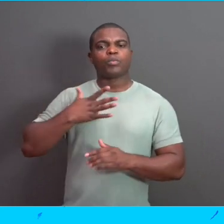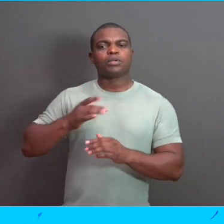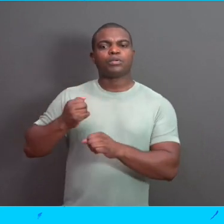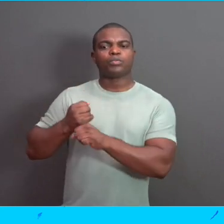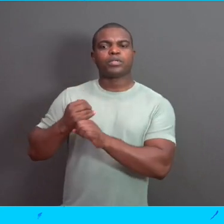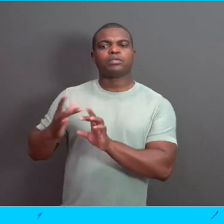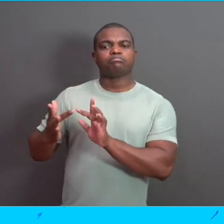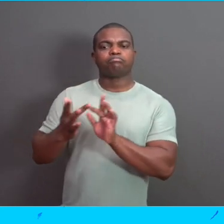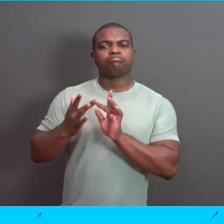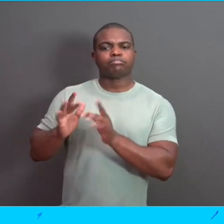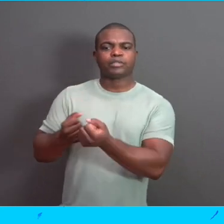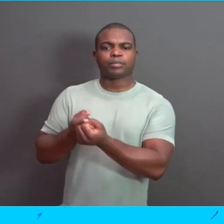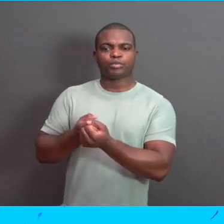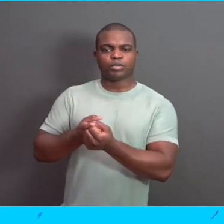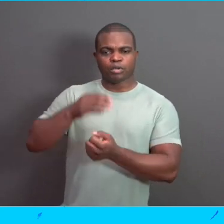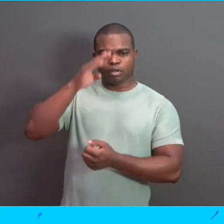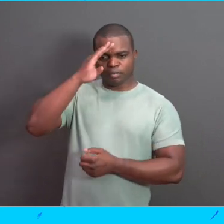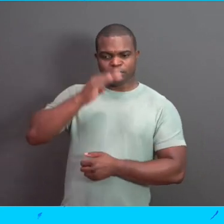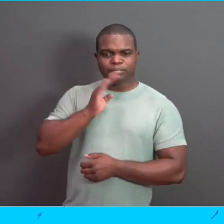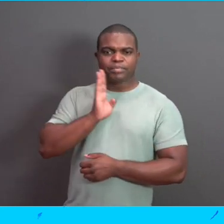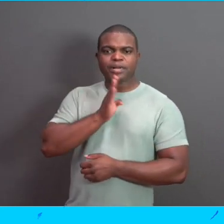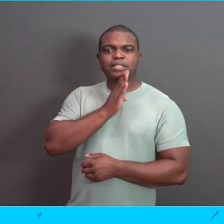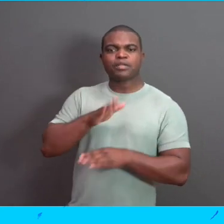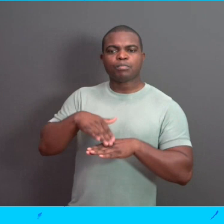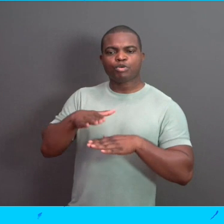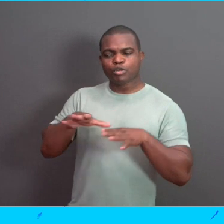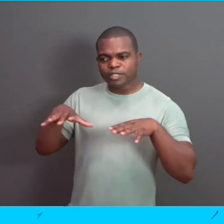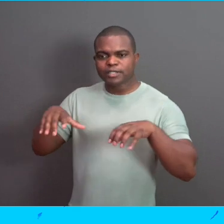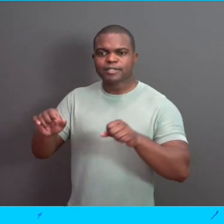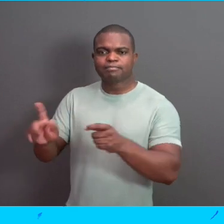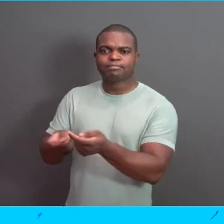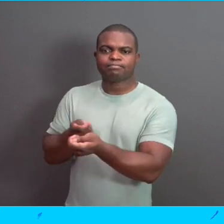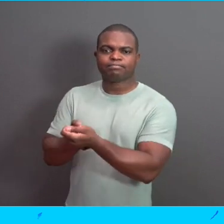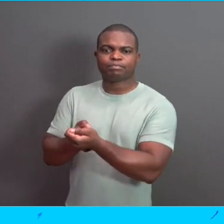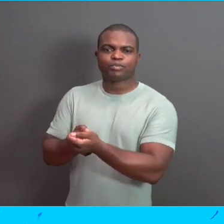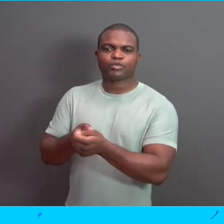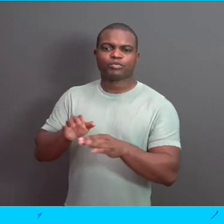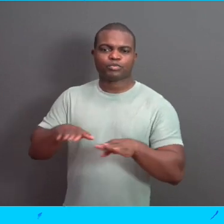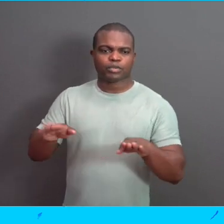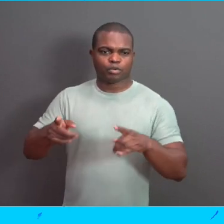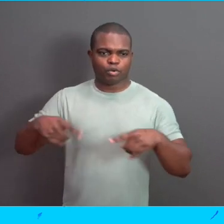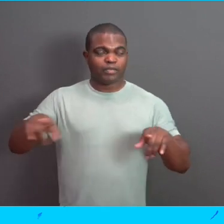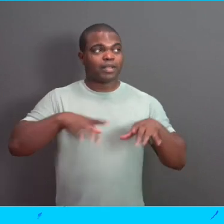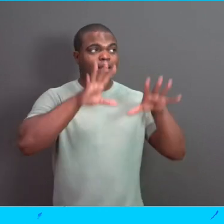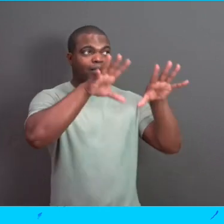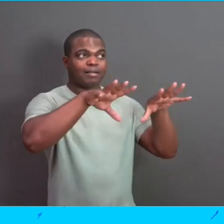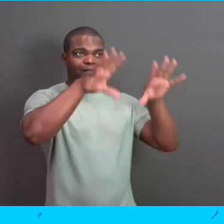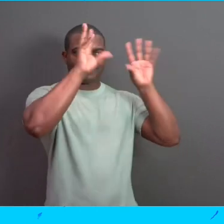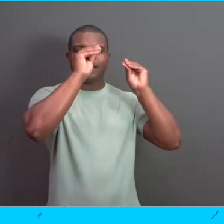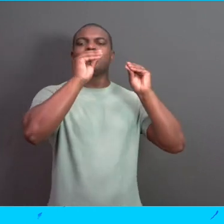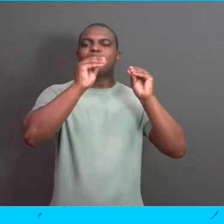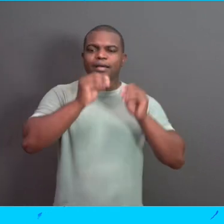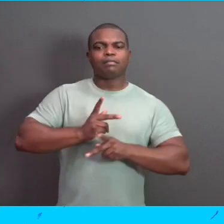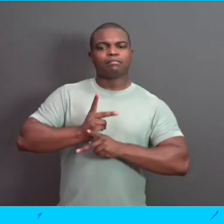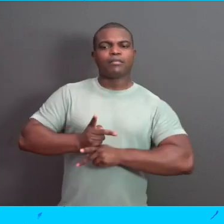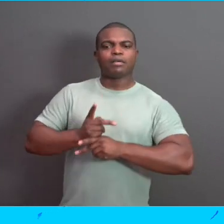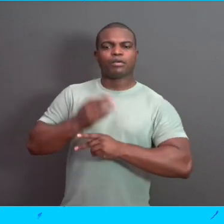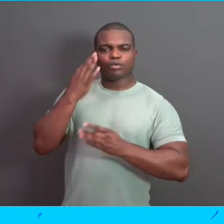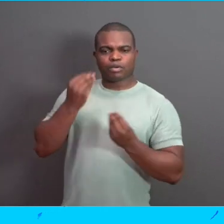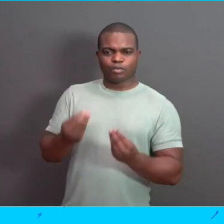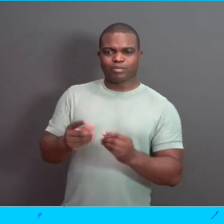adolescents avec des informations, des habiletés, et ces programmes peuvent aider à promouvoir